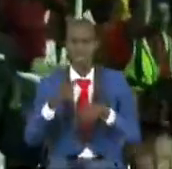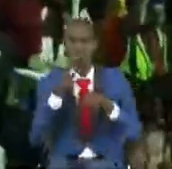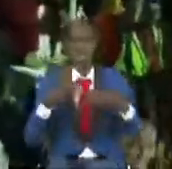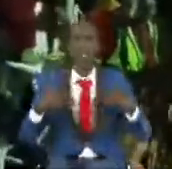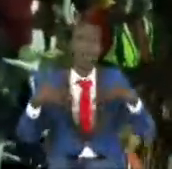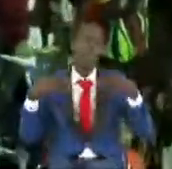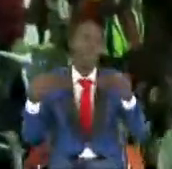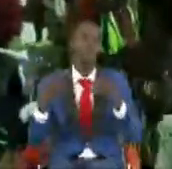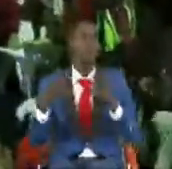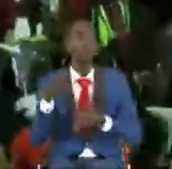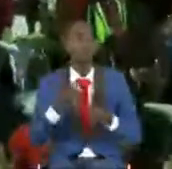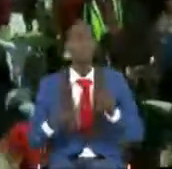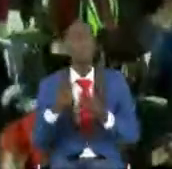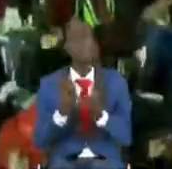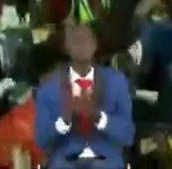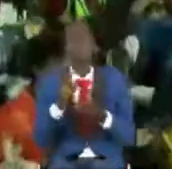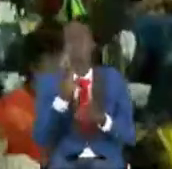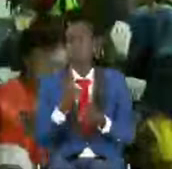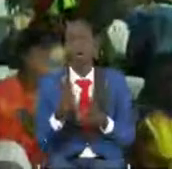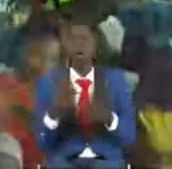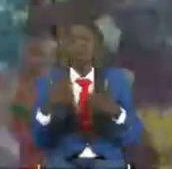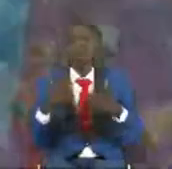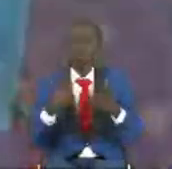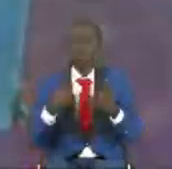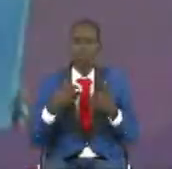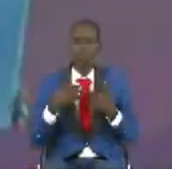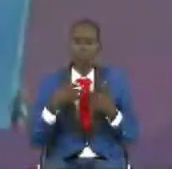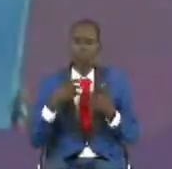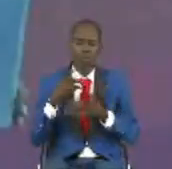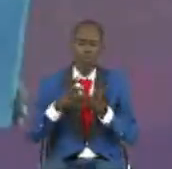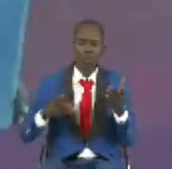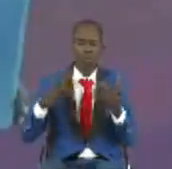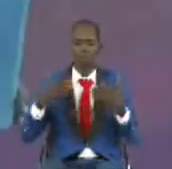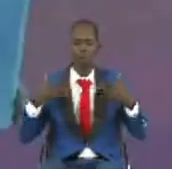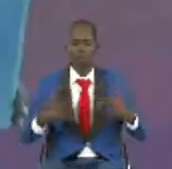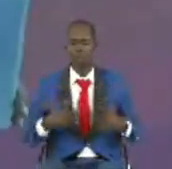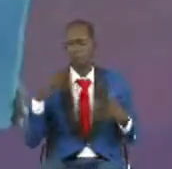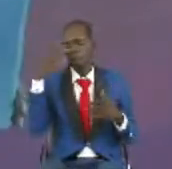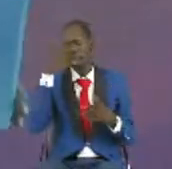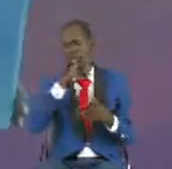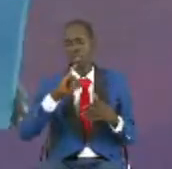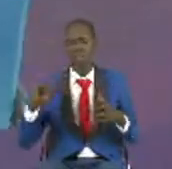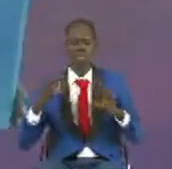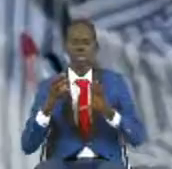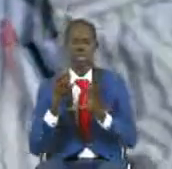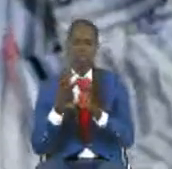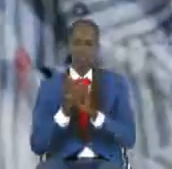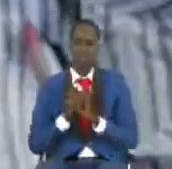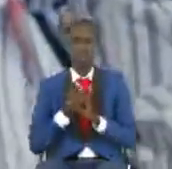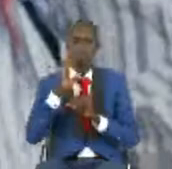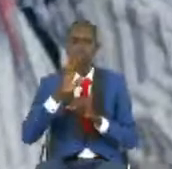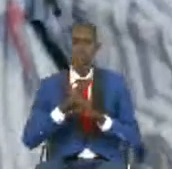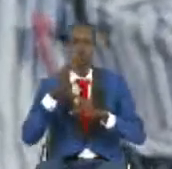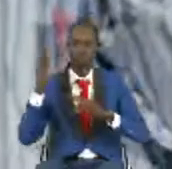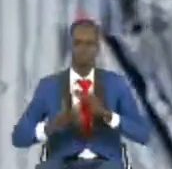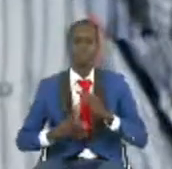rattachés, paralysés, soient guéris. Ceux dont une partie du corps manque reçoit. Tout